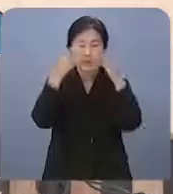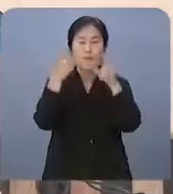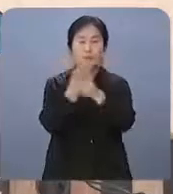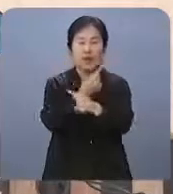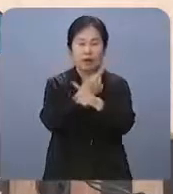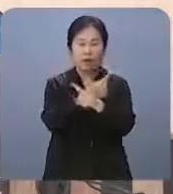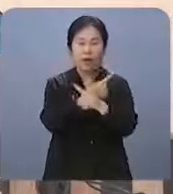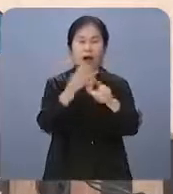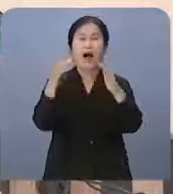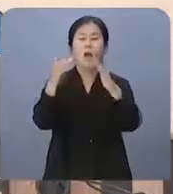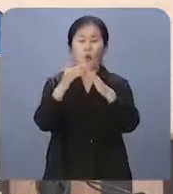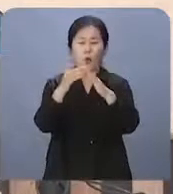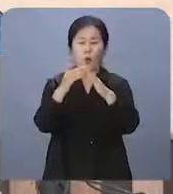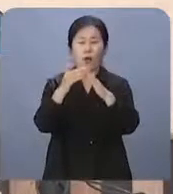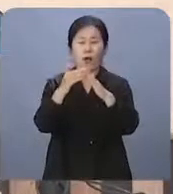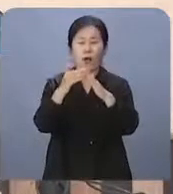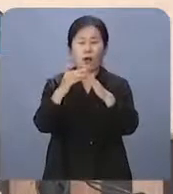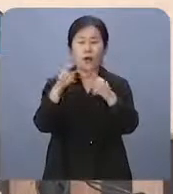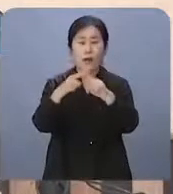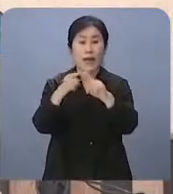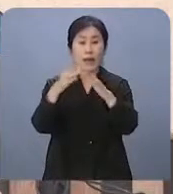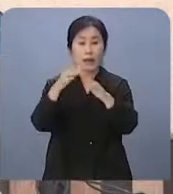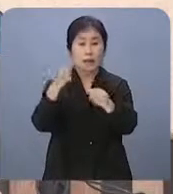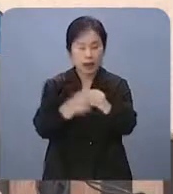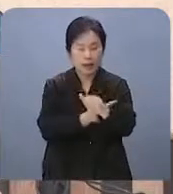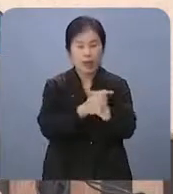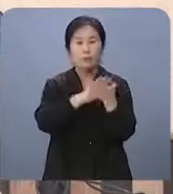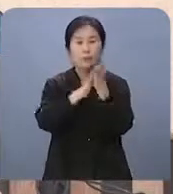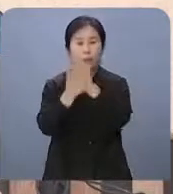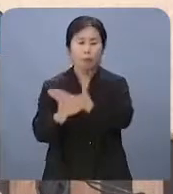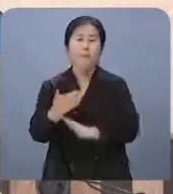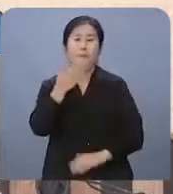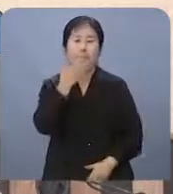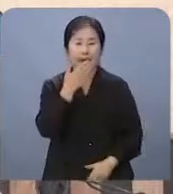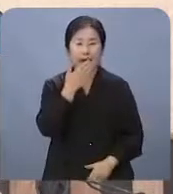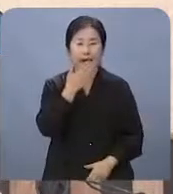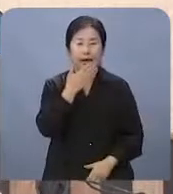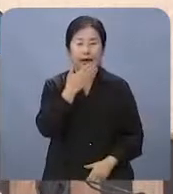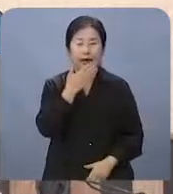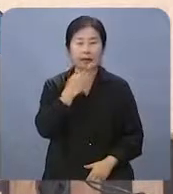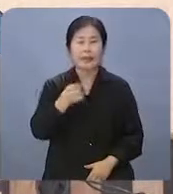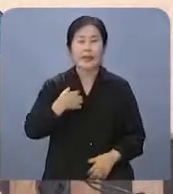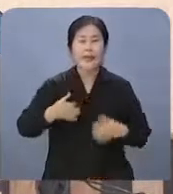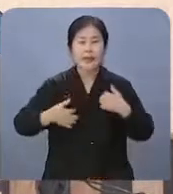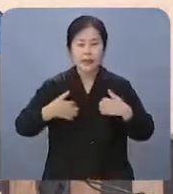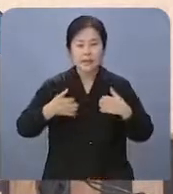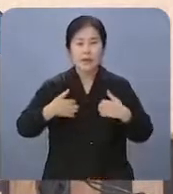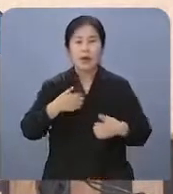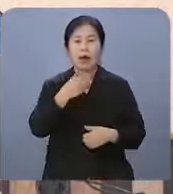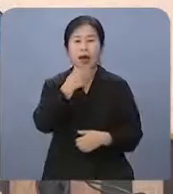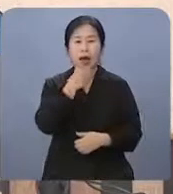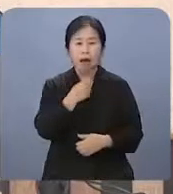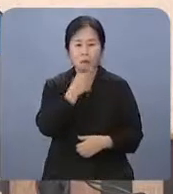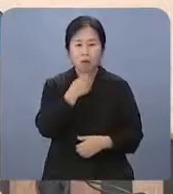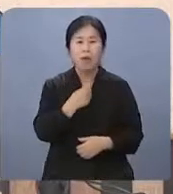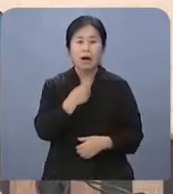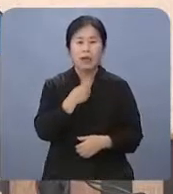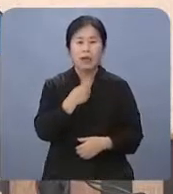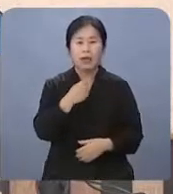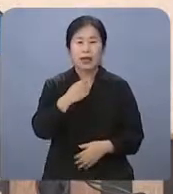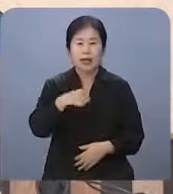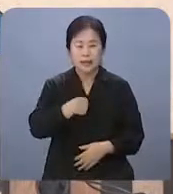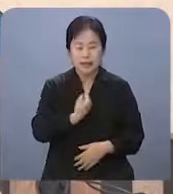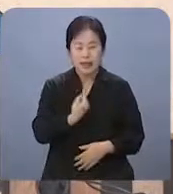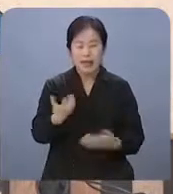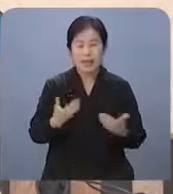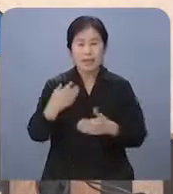sẽ giúp sức để cắt lên mục có thể làm tròn nhiệm vụ một cách vui vẻ sống tốt cuộc sống của bạn thân Đó cũng chính là con đường để đổi mới nhà